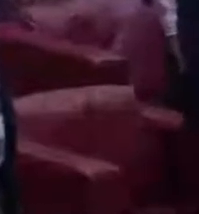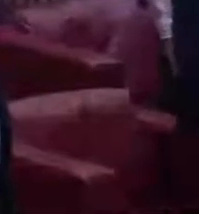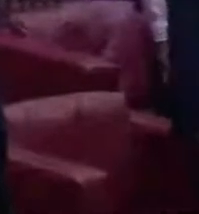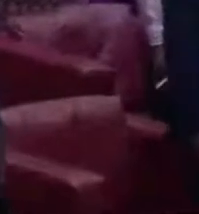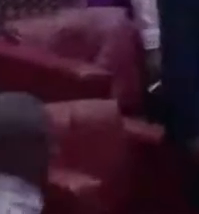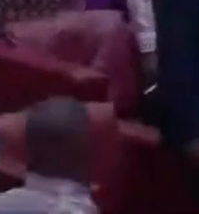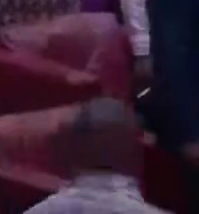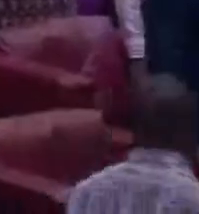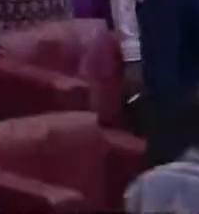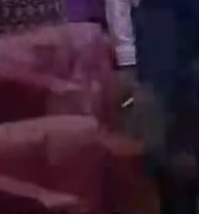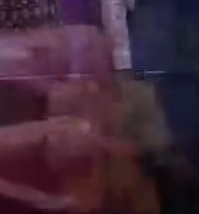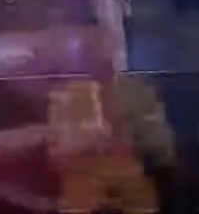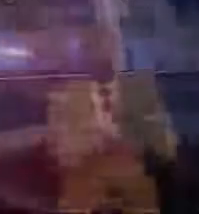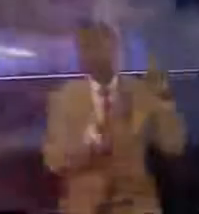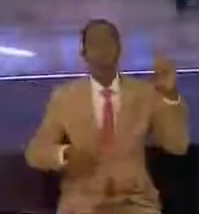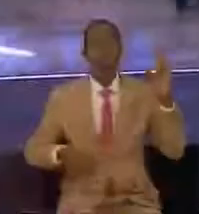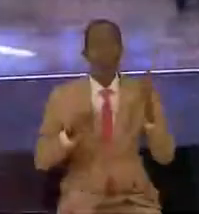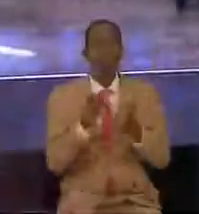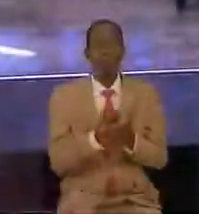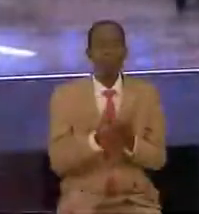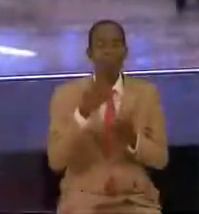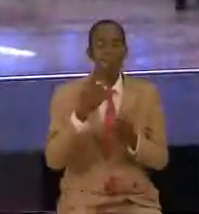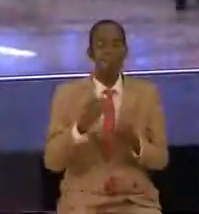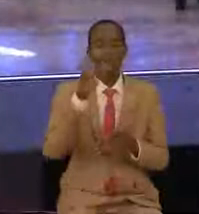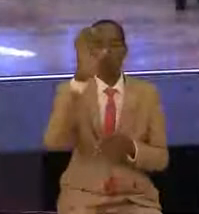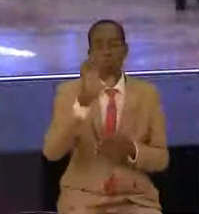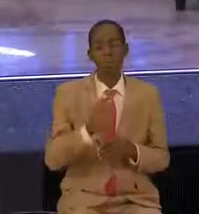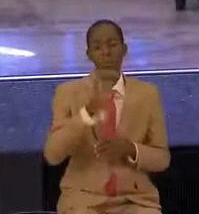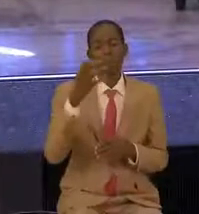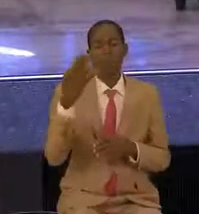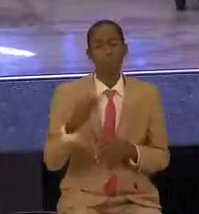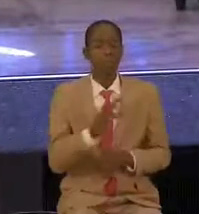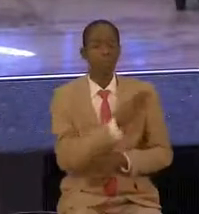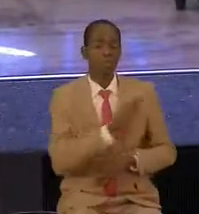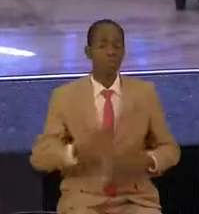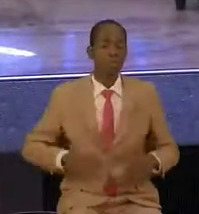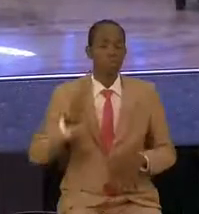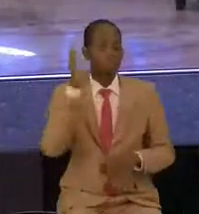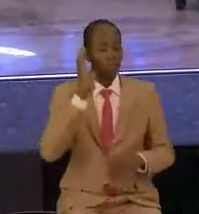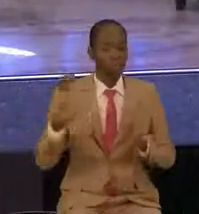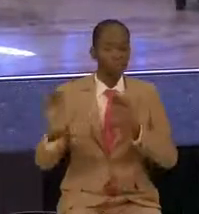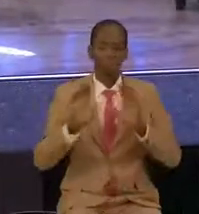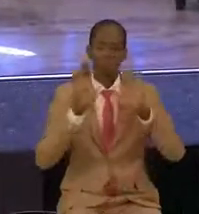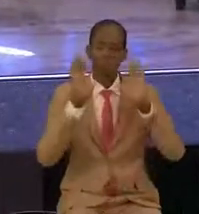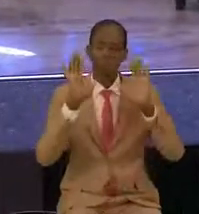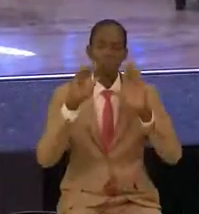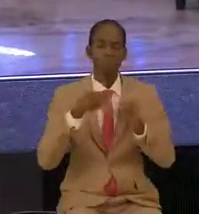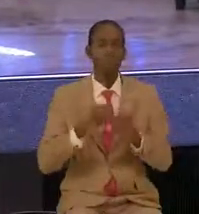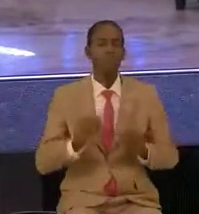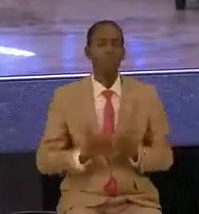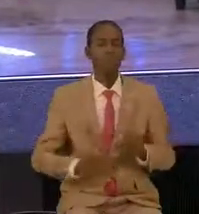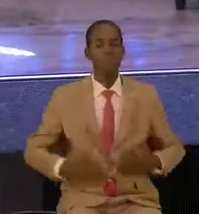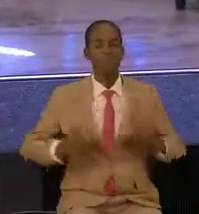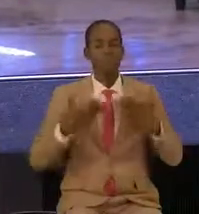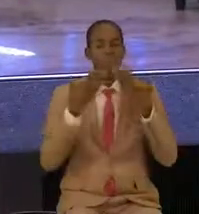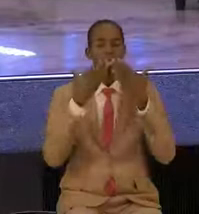de Jésus-Christ. Nous demandons que la croix de Christ fasse des merveilles dans chaque vie.